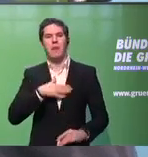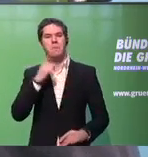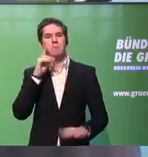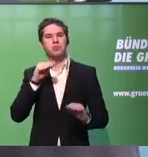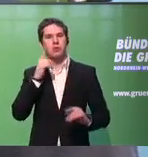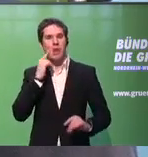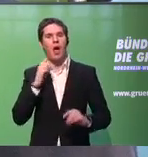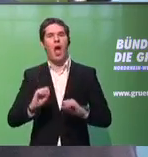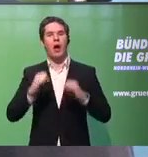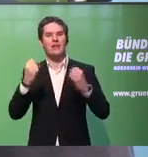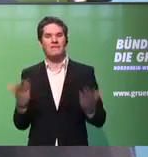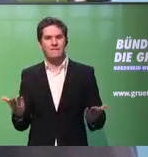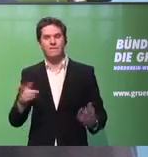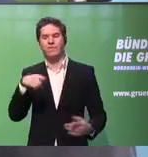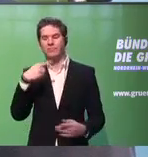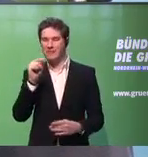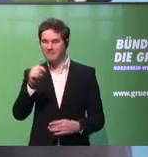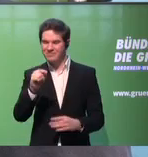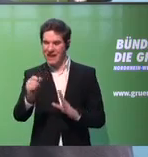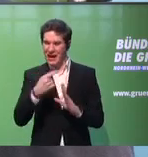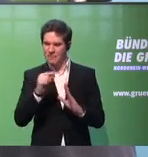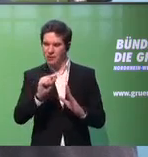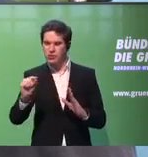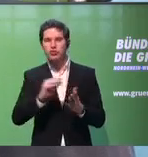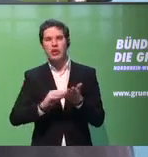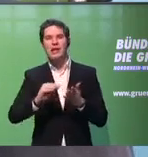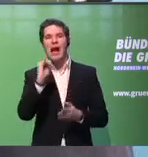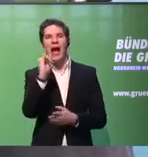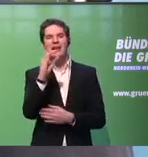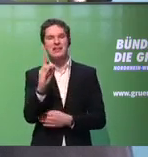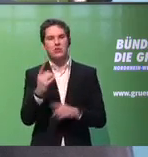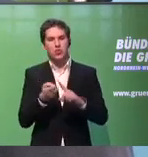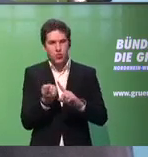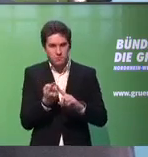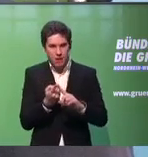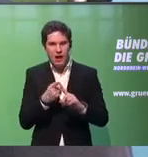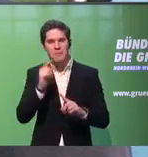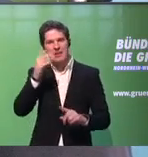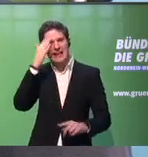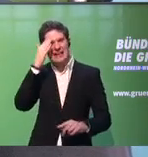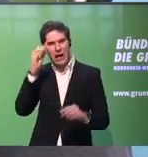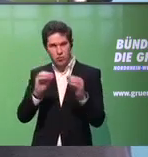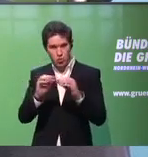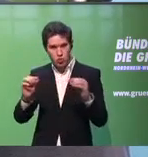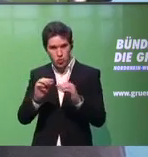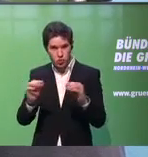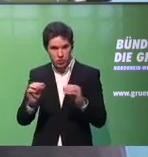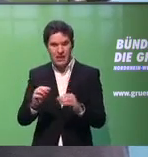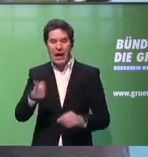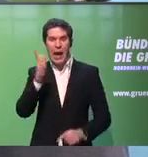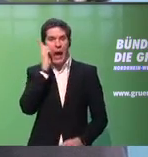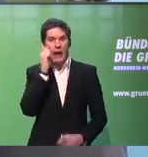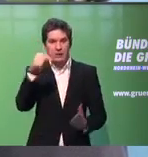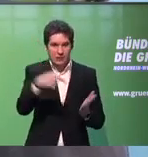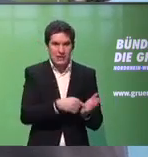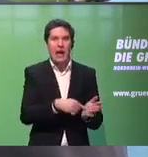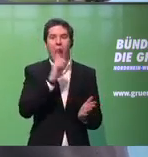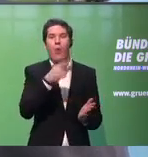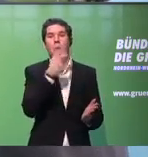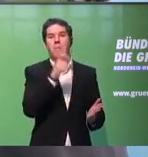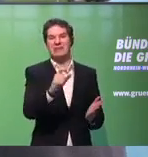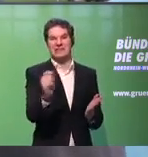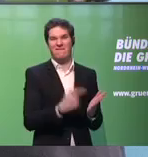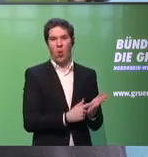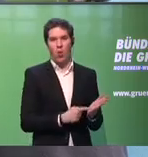dann in der E-Mail eine ID-Nummer, also eine Kennung, und auf euer Handy bekommt ihr auch nochmal ein Passwort. Mit